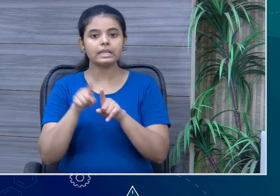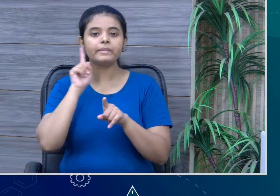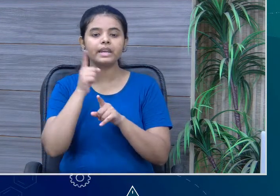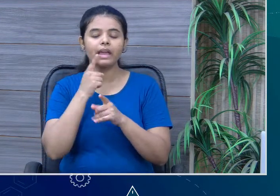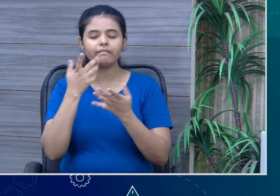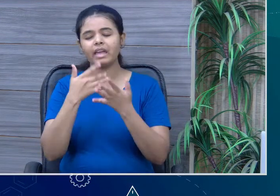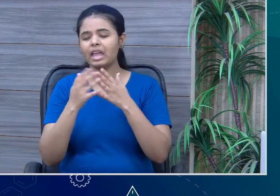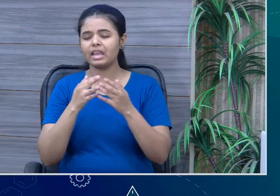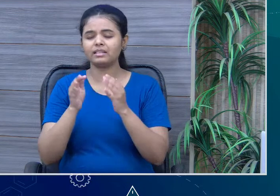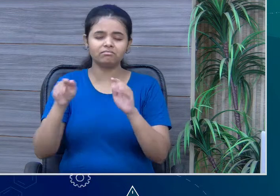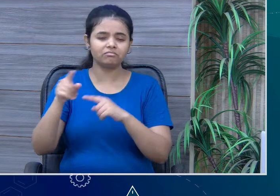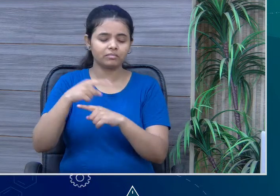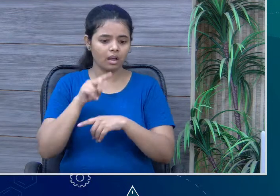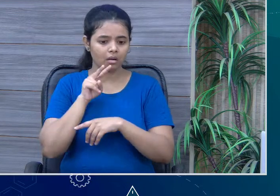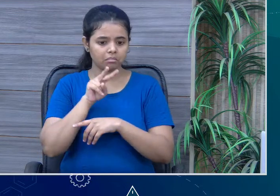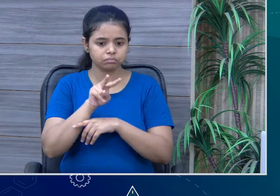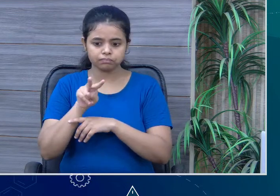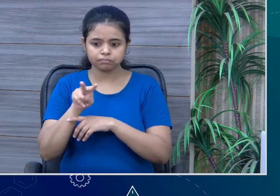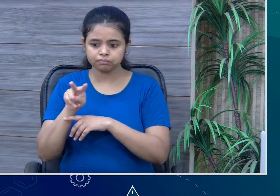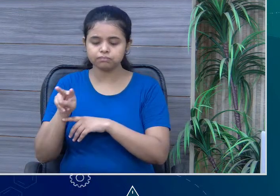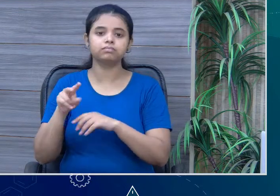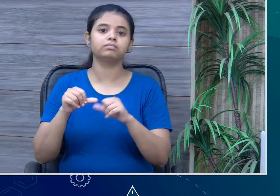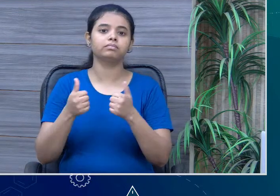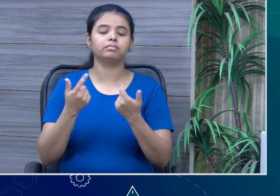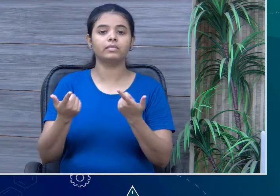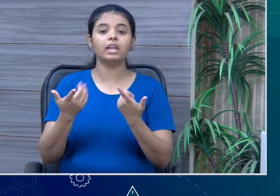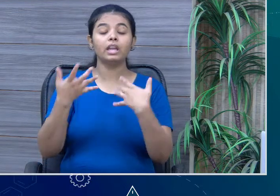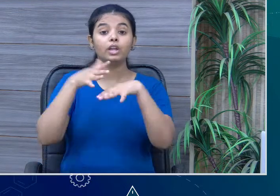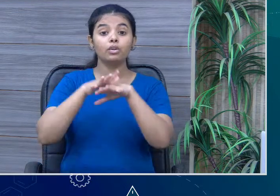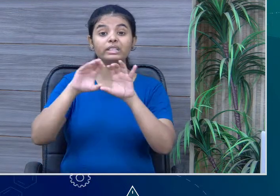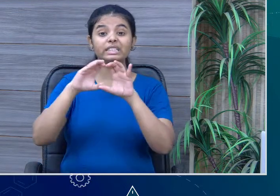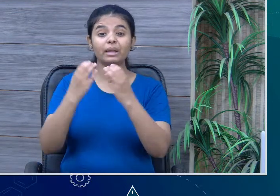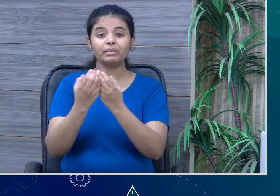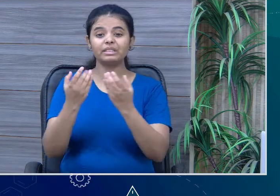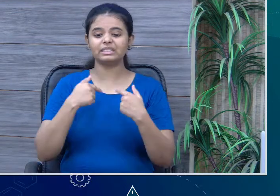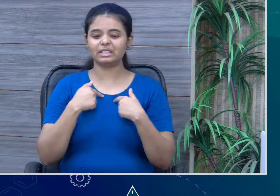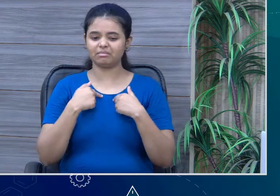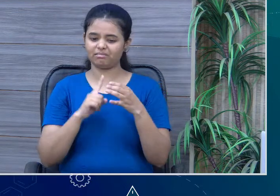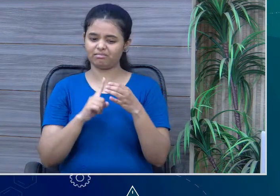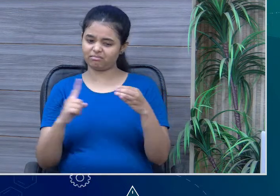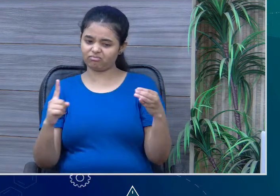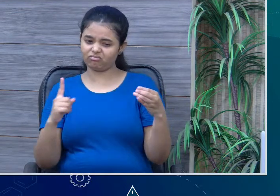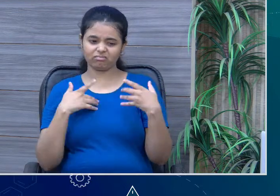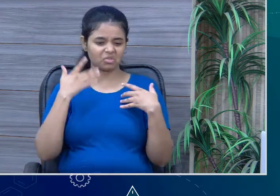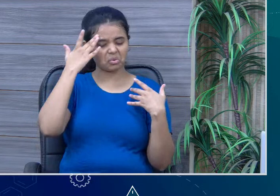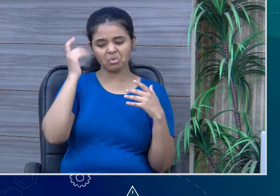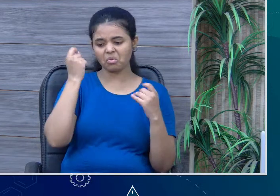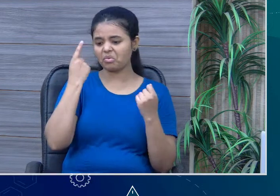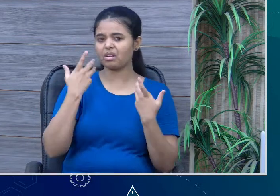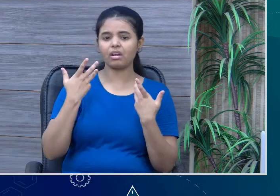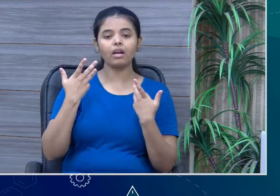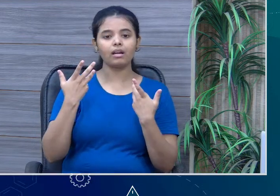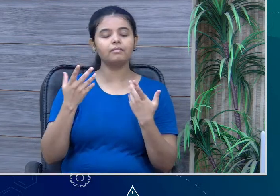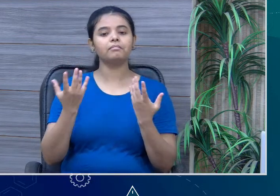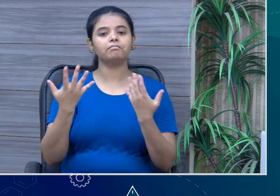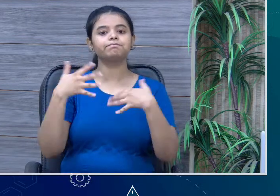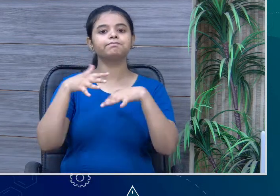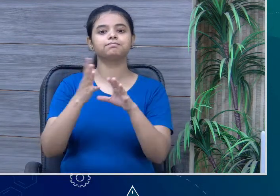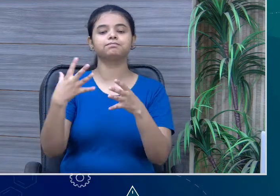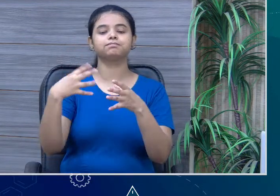उसमें एक being a part of the inclusive setup, उनको ये ना लगे कि हम बिल्कुल अलग हैं या हमें पता नहीं लग रहा. So that could be